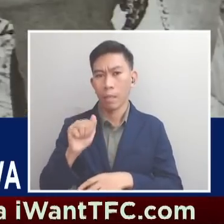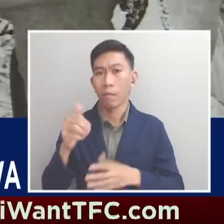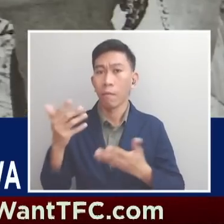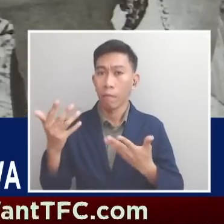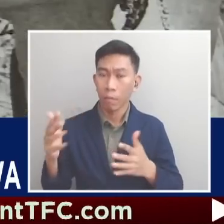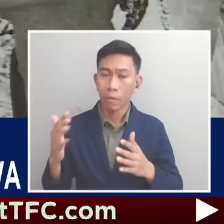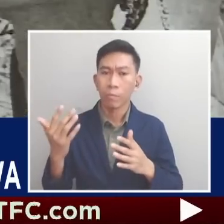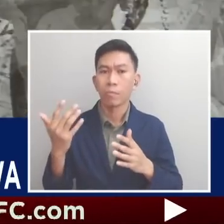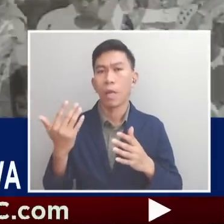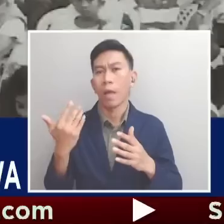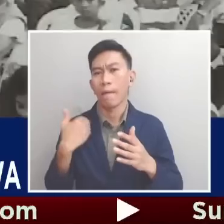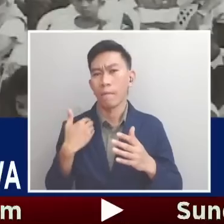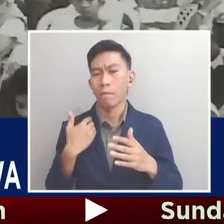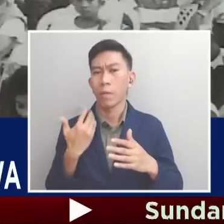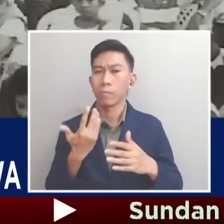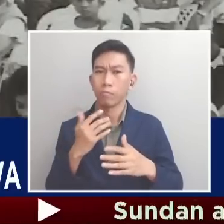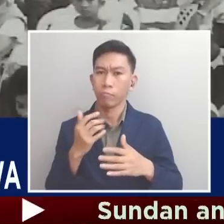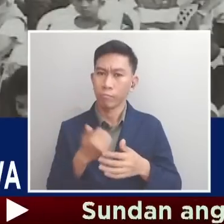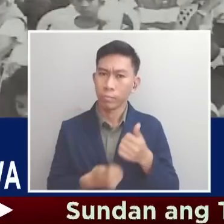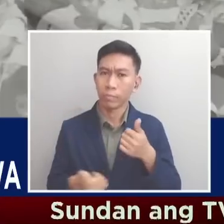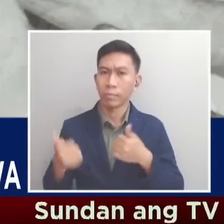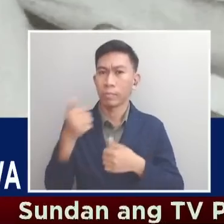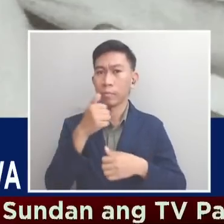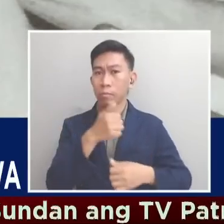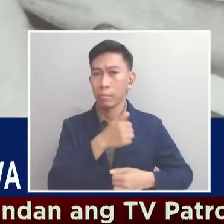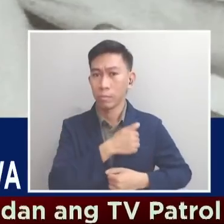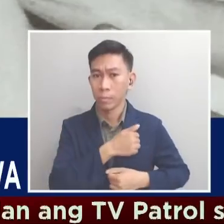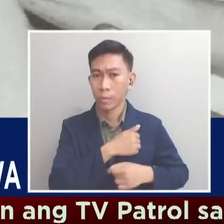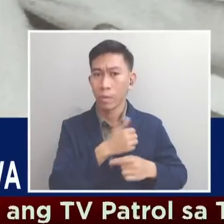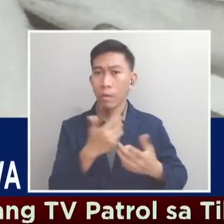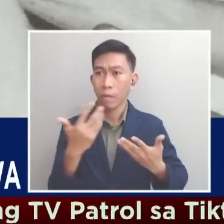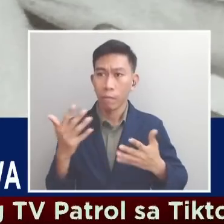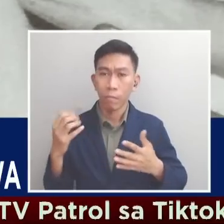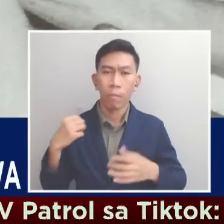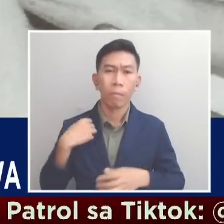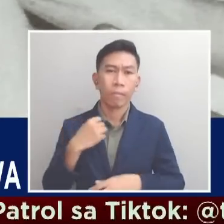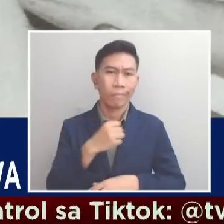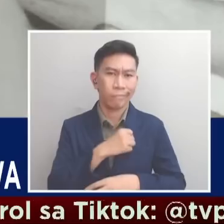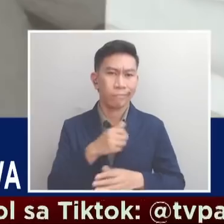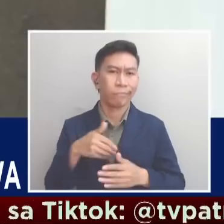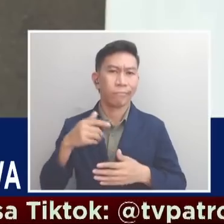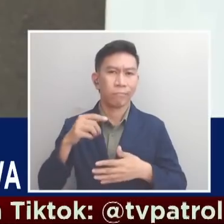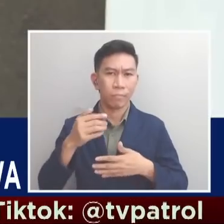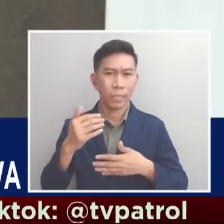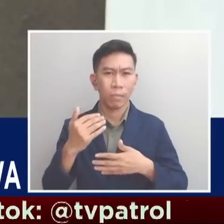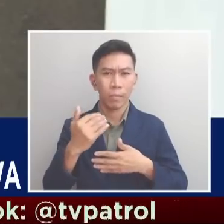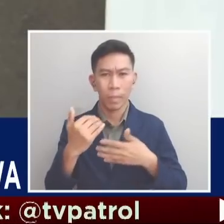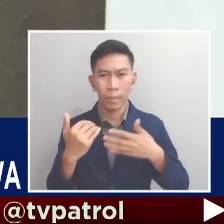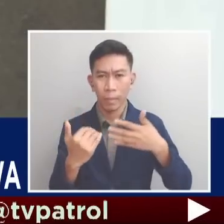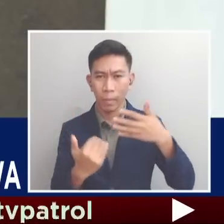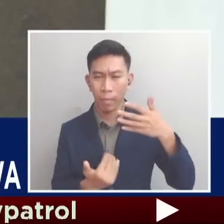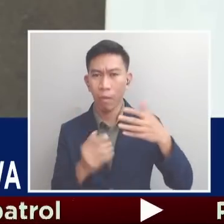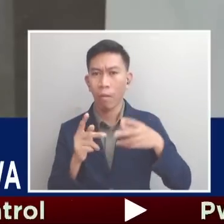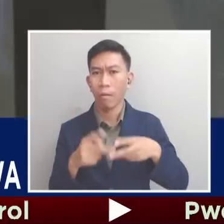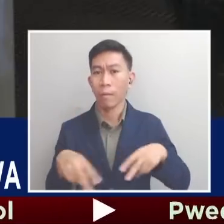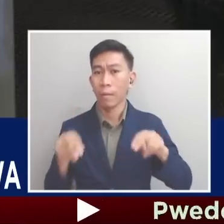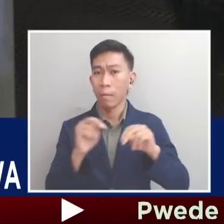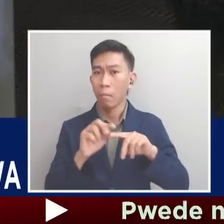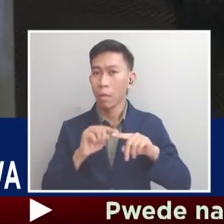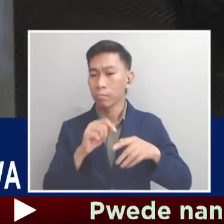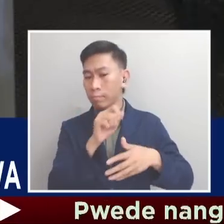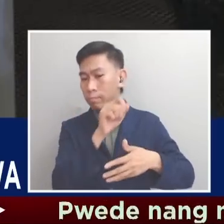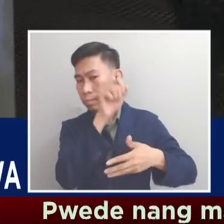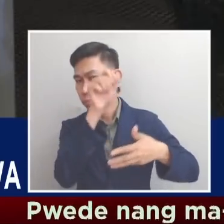ang serbisyo publiko bilang isang mambabatas. Pero sa kabila ng mga naabot niyang pwesto, ang bilin ni Biazon sa kanya mga anak at